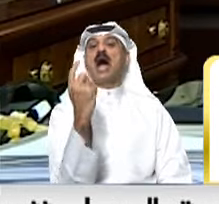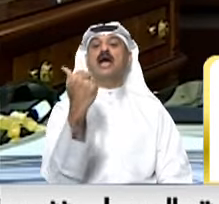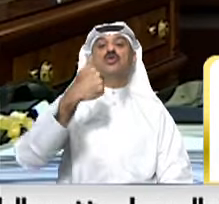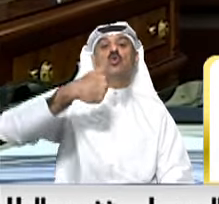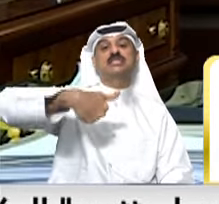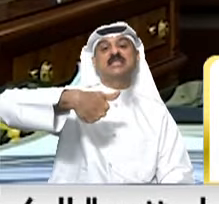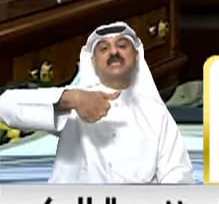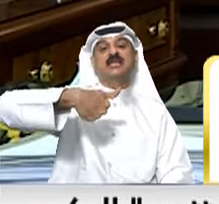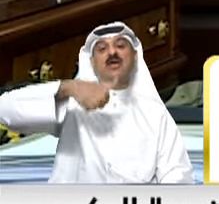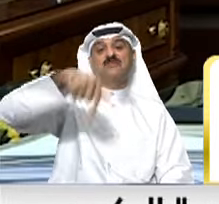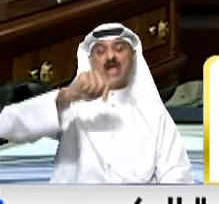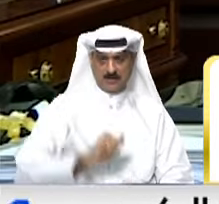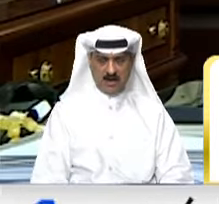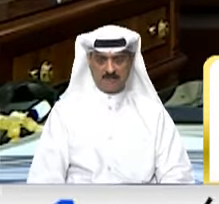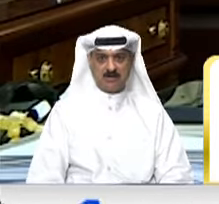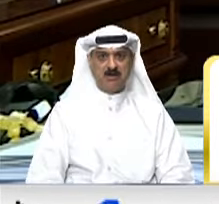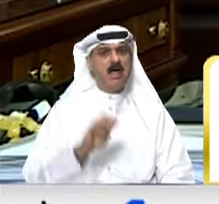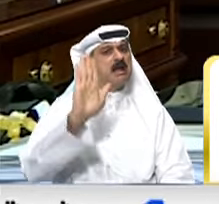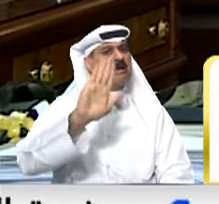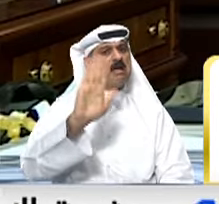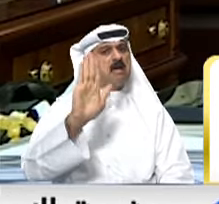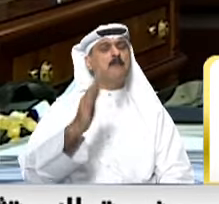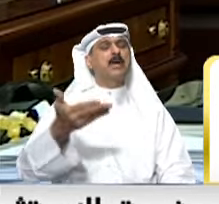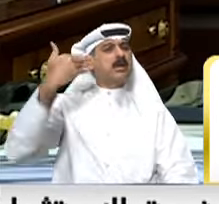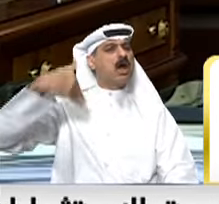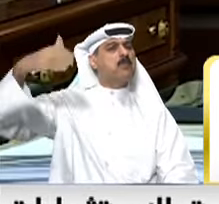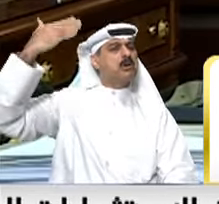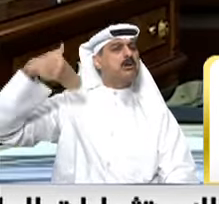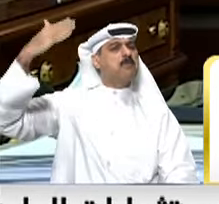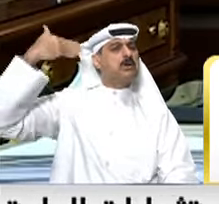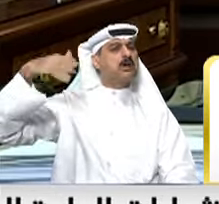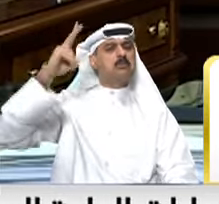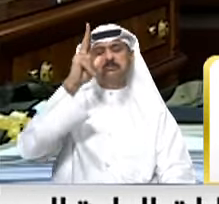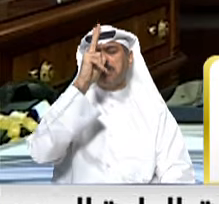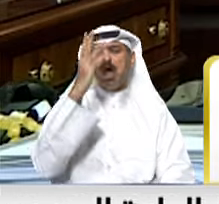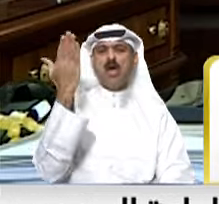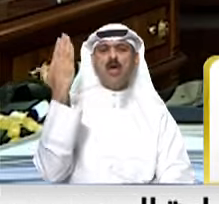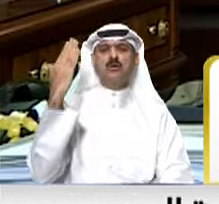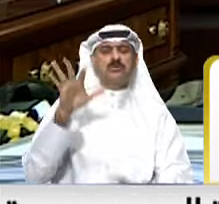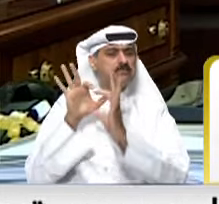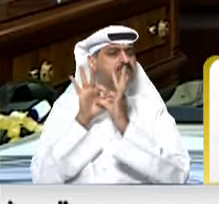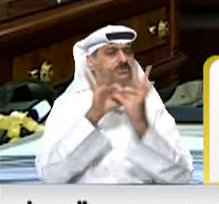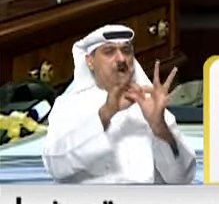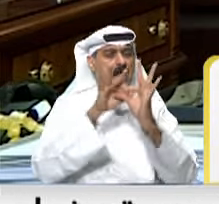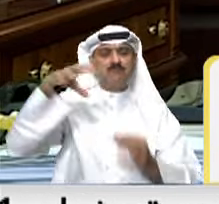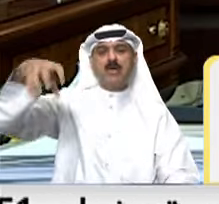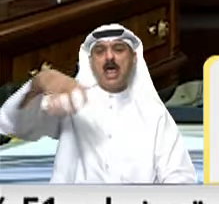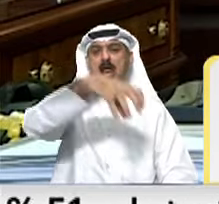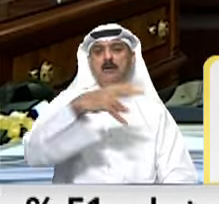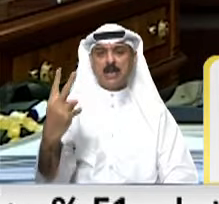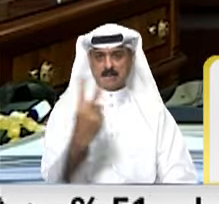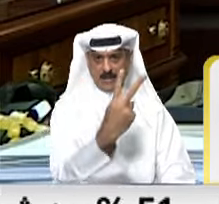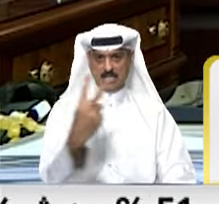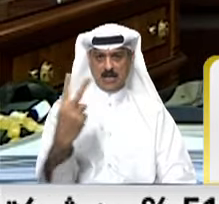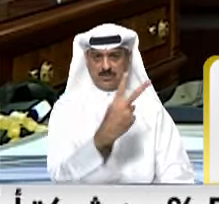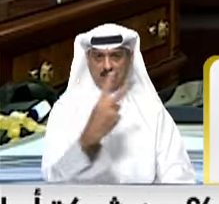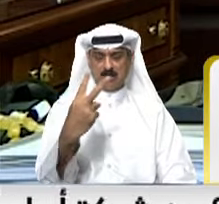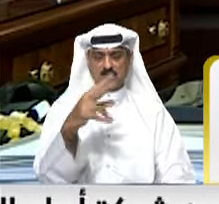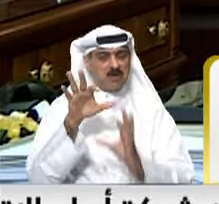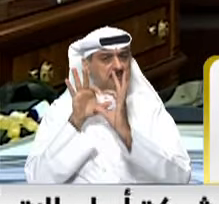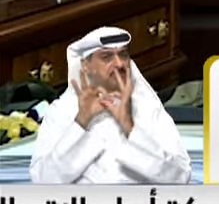وإنما بدأت منذ عقود طويلة من الزمن بين البلدين الشقيقين لما